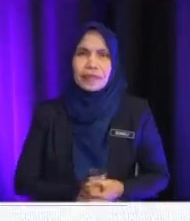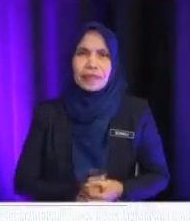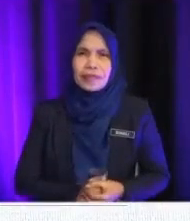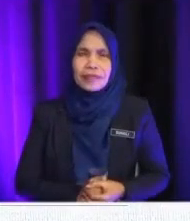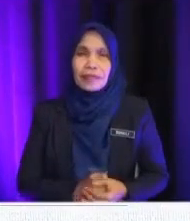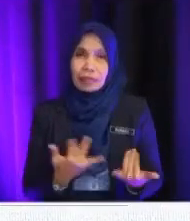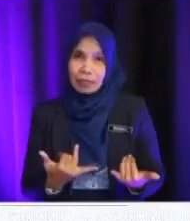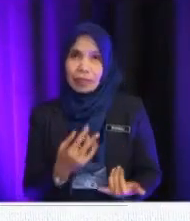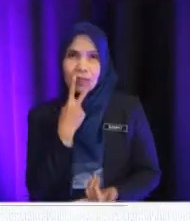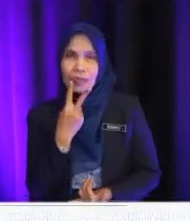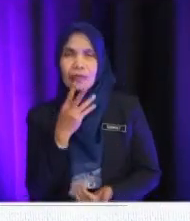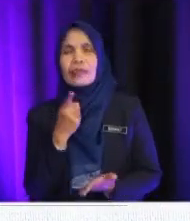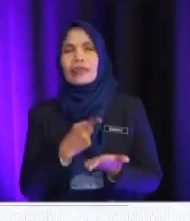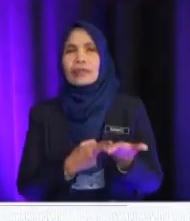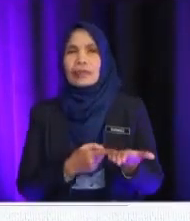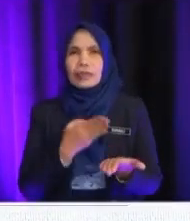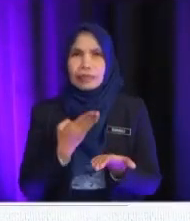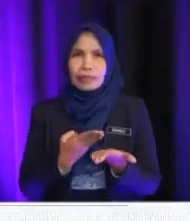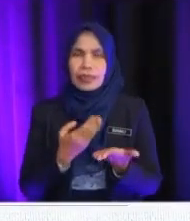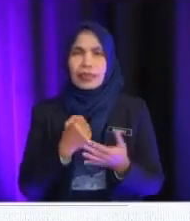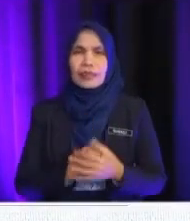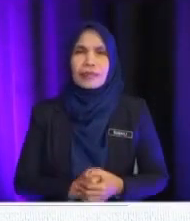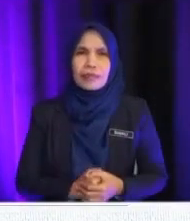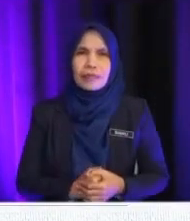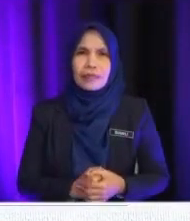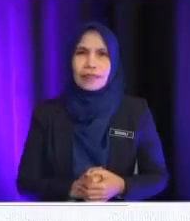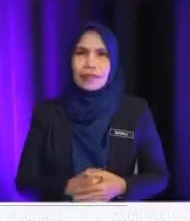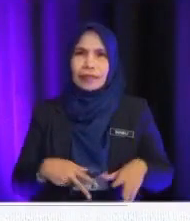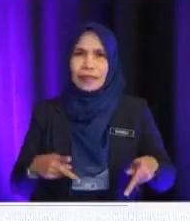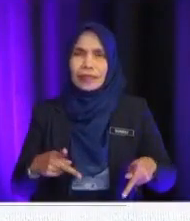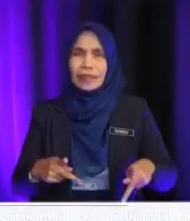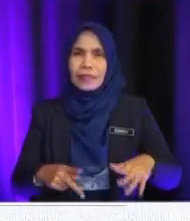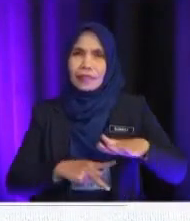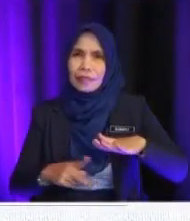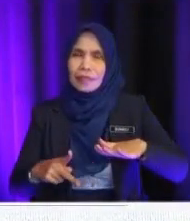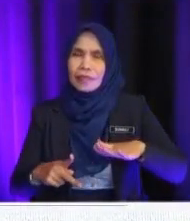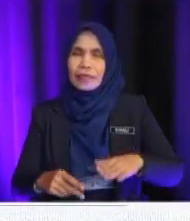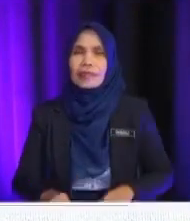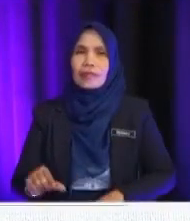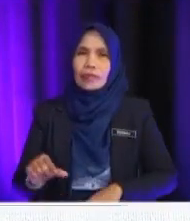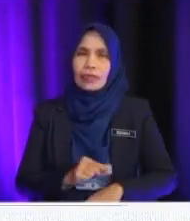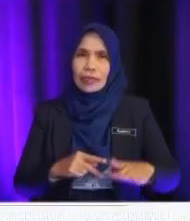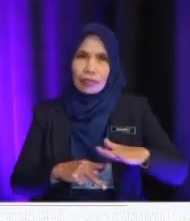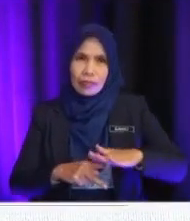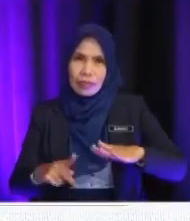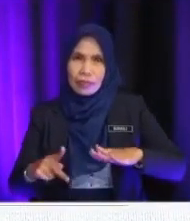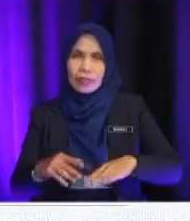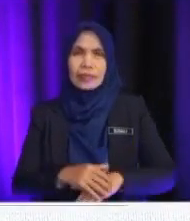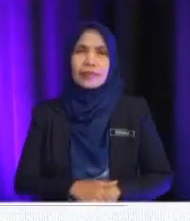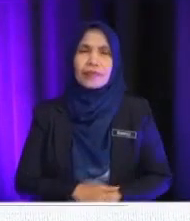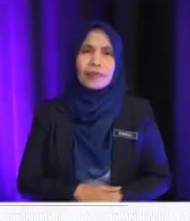kita tengok apakah kebaikan kaedah memanggang dengan menggunakan ketuhar. Okey, yang pertama,